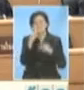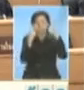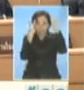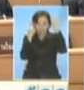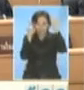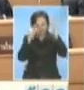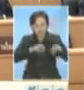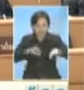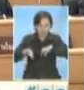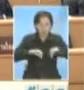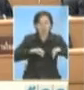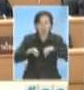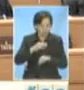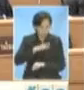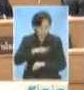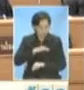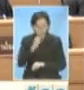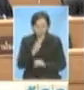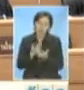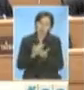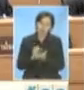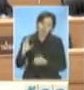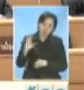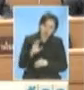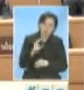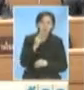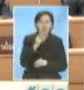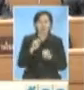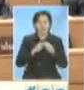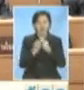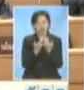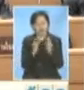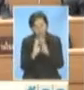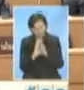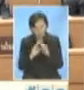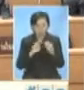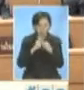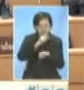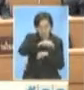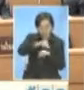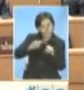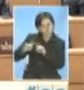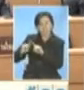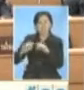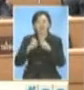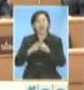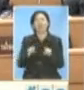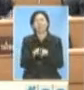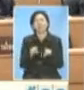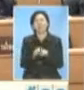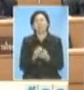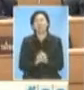บริหารแบบนี้เนี่ยภาคลงทุนแล้วมันก็จะผูกพันไปอีกถึงภาคครัวเรือนด้วยก็จะเดือดร้อนงั้นผมถึงมีความจำเป็นเป็นอย่